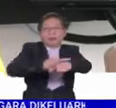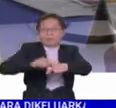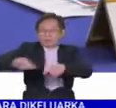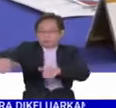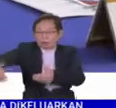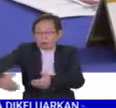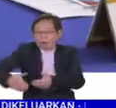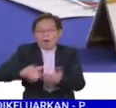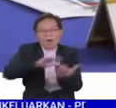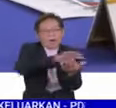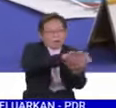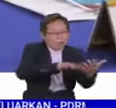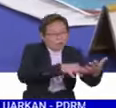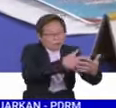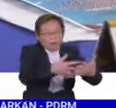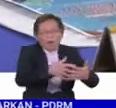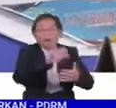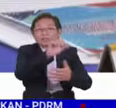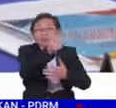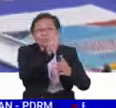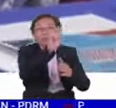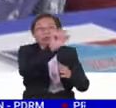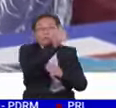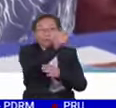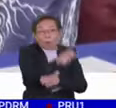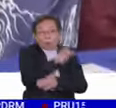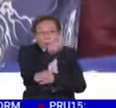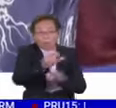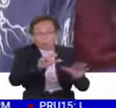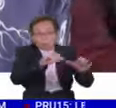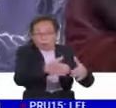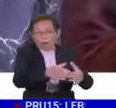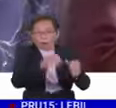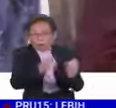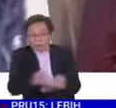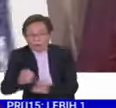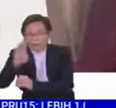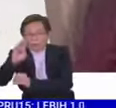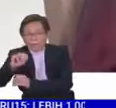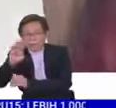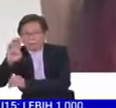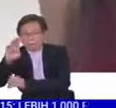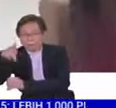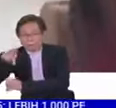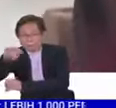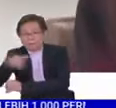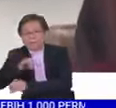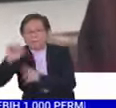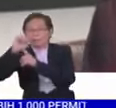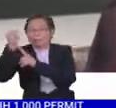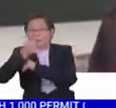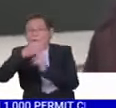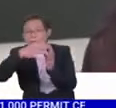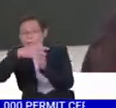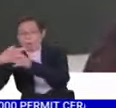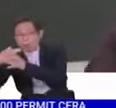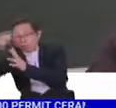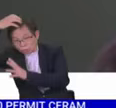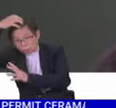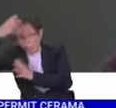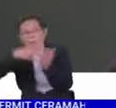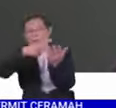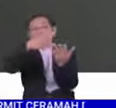menggunakan format pertandingan 10 sepasukan. Ia dianjurkan bersama oleh MBPJ dan Kesatuan Rugby Selangor sebagai